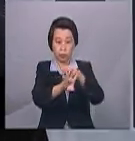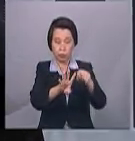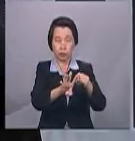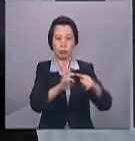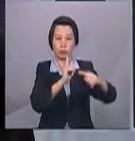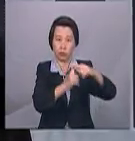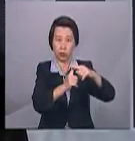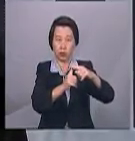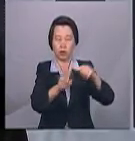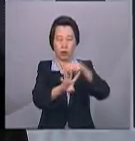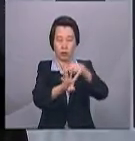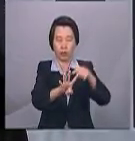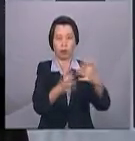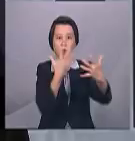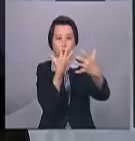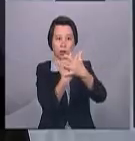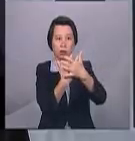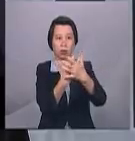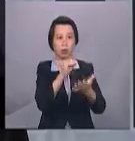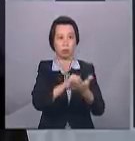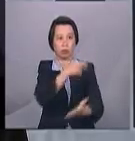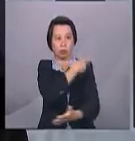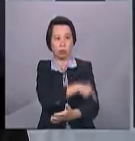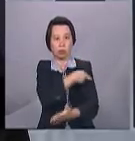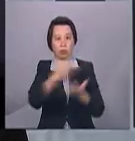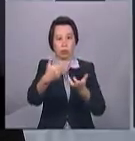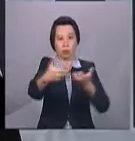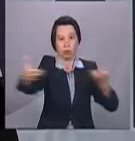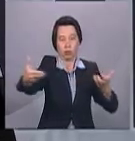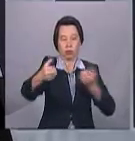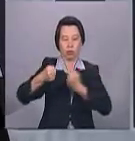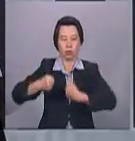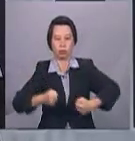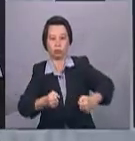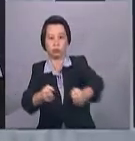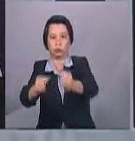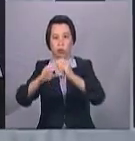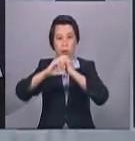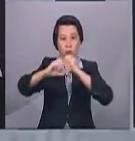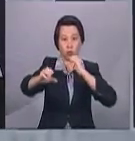di quarantine di hospital, asingkan di hospital Sungai Buloh.